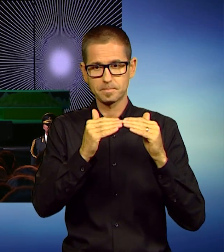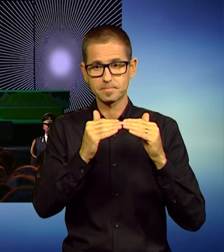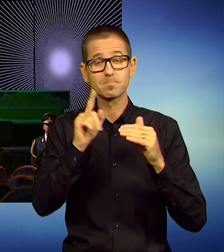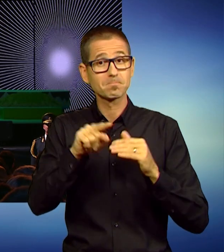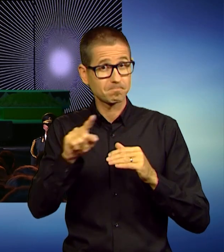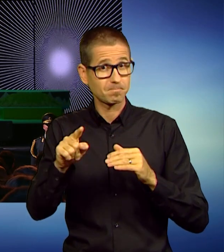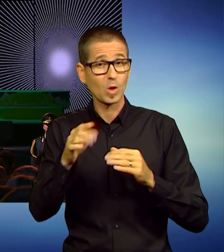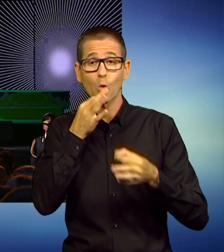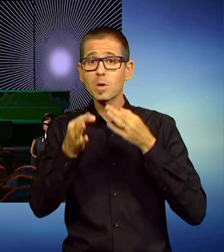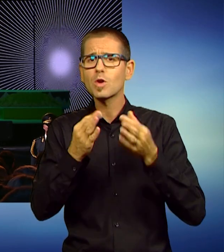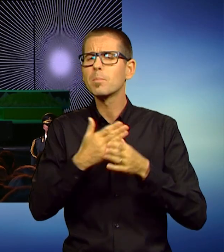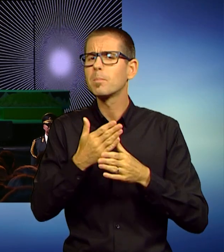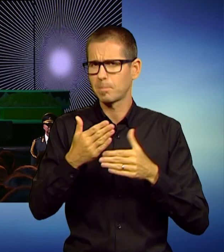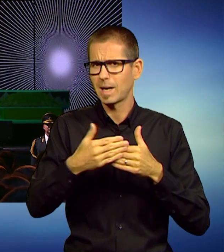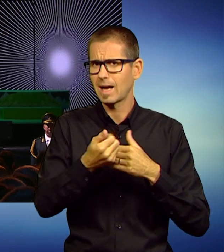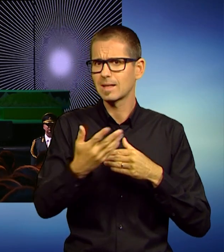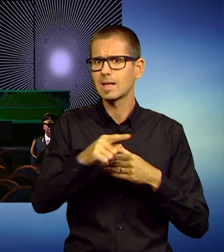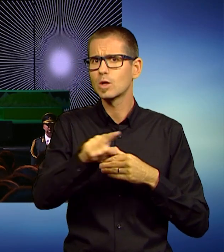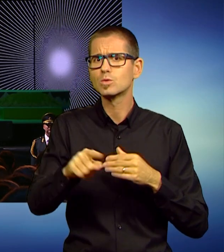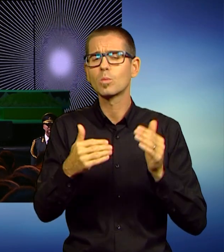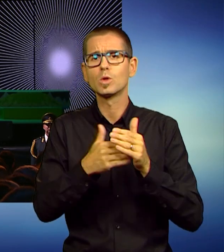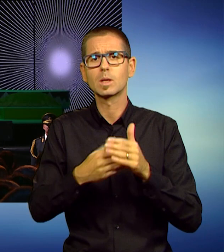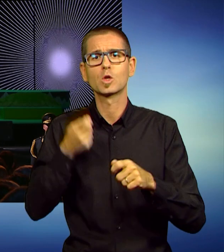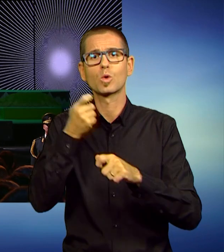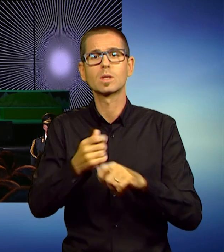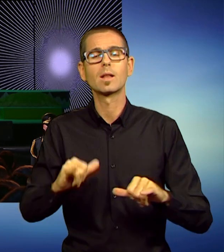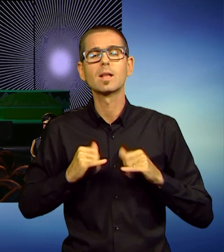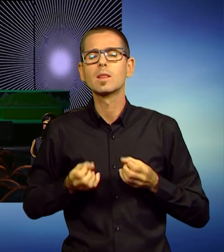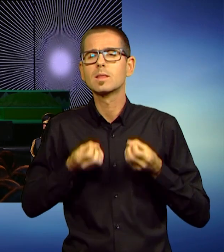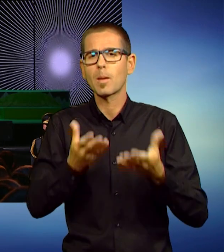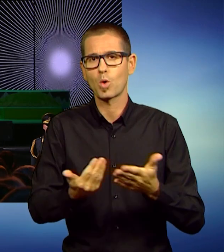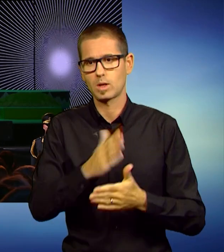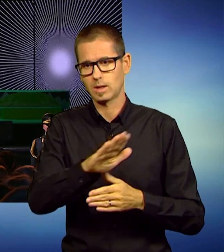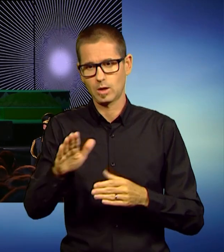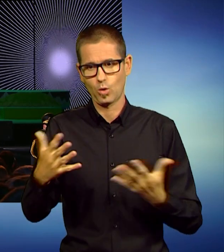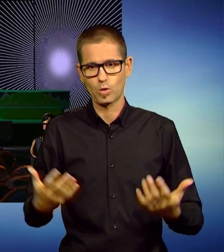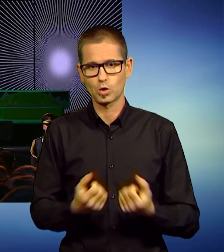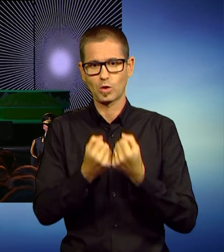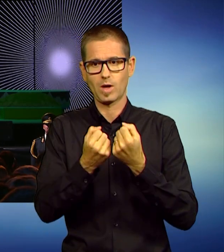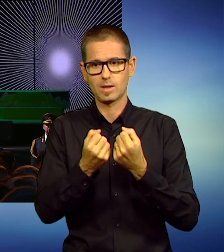in vprašanjih, pri katerih so potrebni dodatni napori za njihovo reševanje.